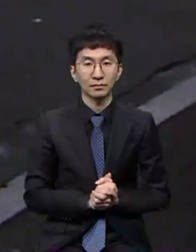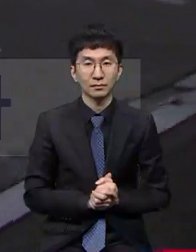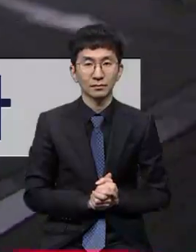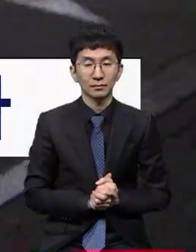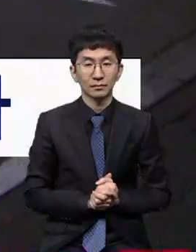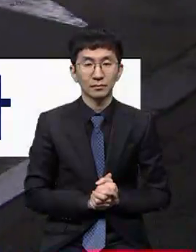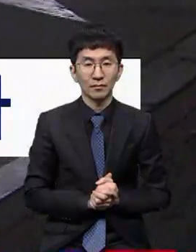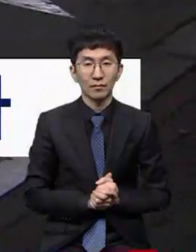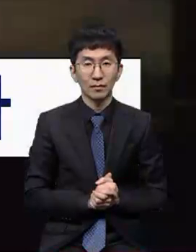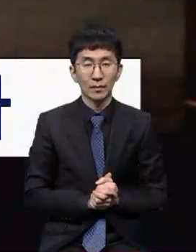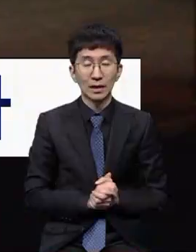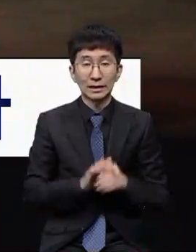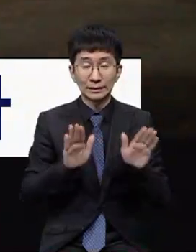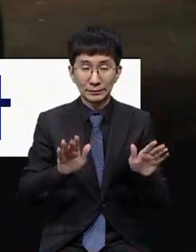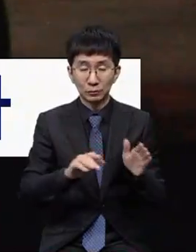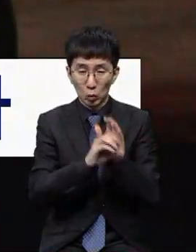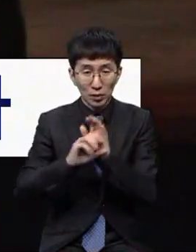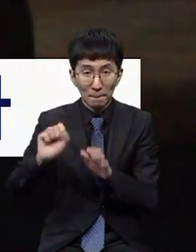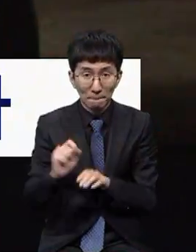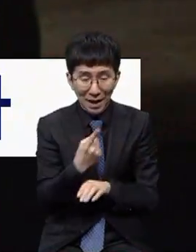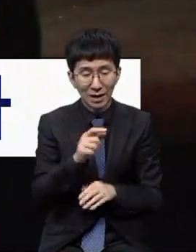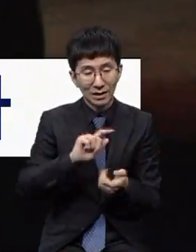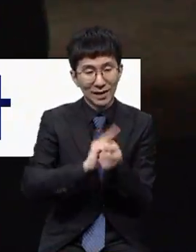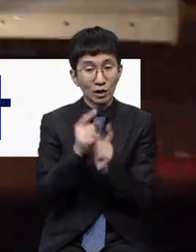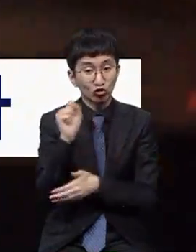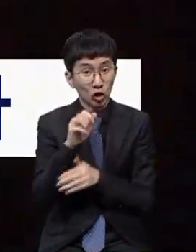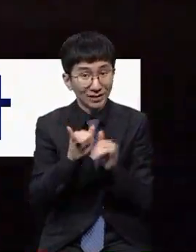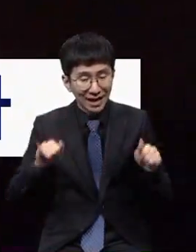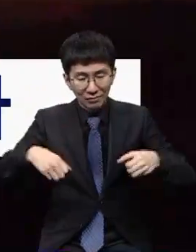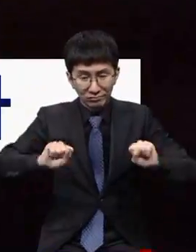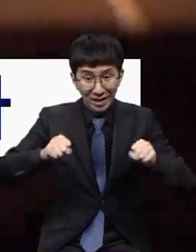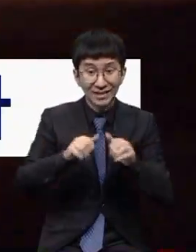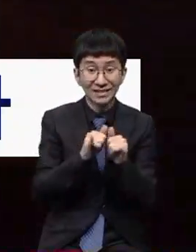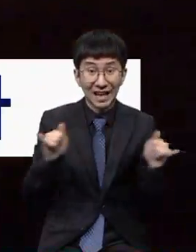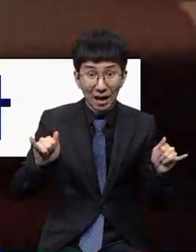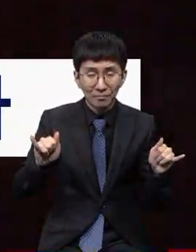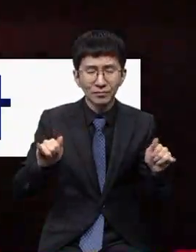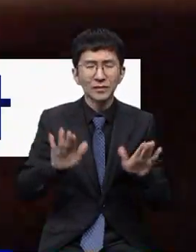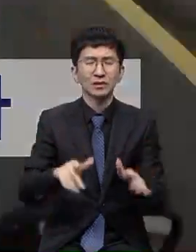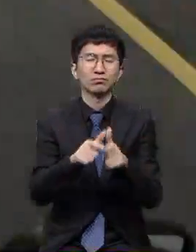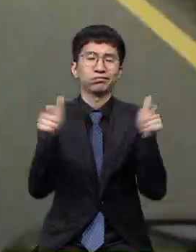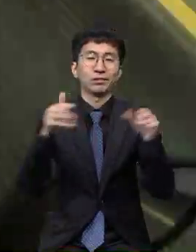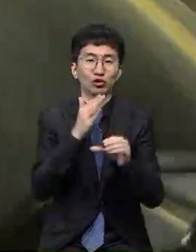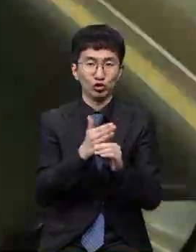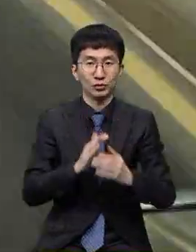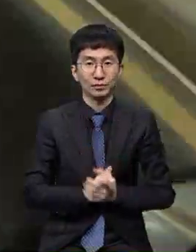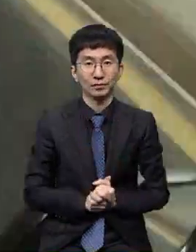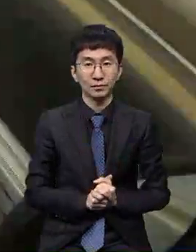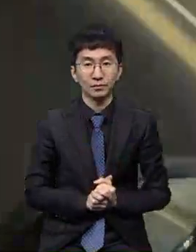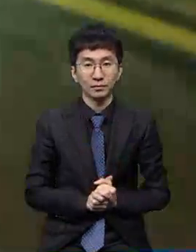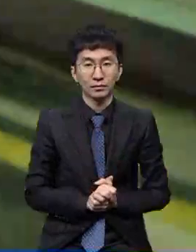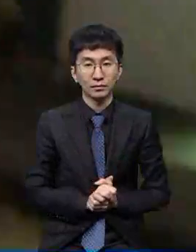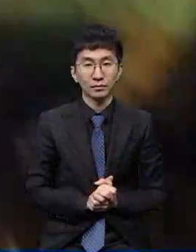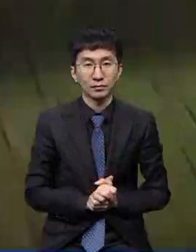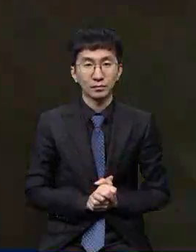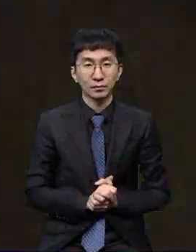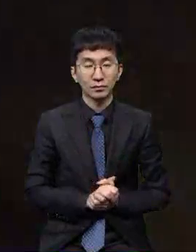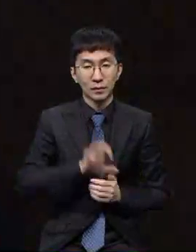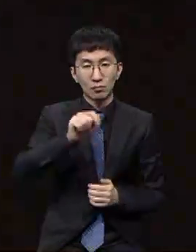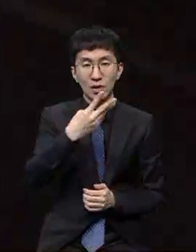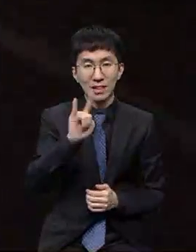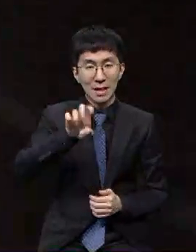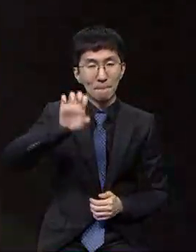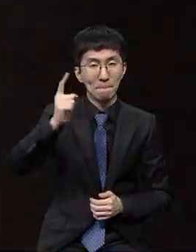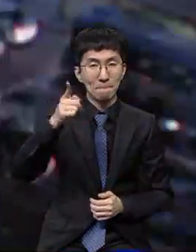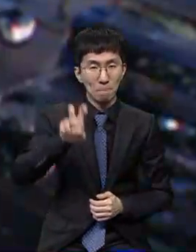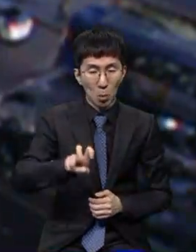비대면 소비의 확산 속에 대리운전 기사와 라이더 등 플랫폼 노동자는 더 늘고 있습니다. 넓은 의미의 플랫폼